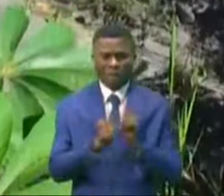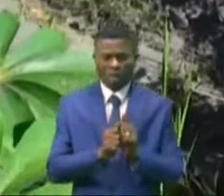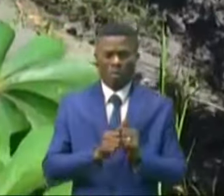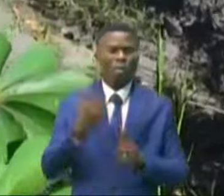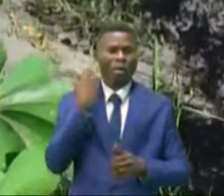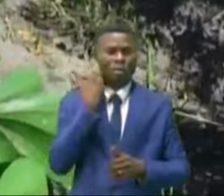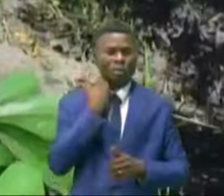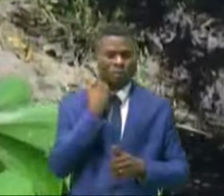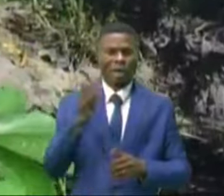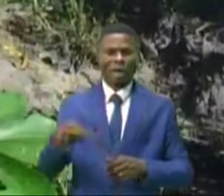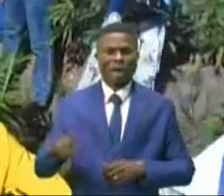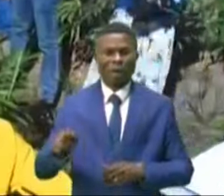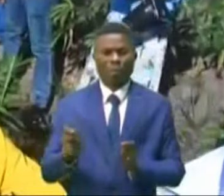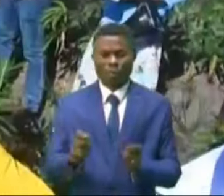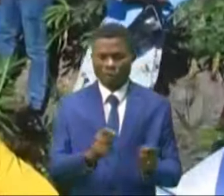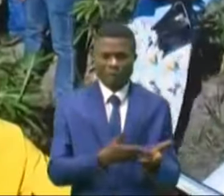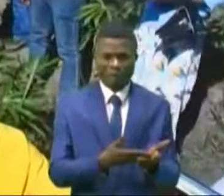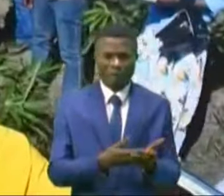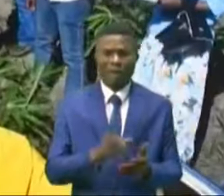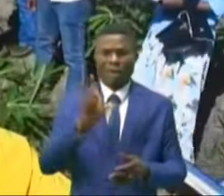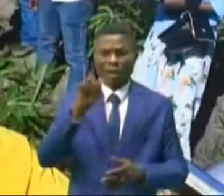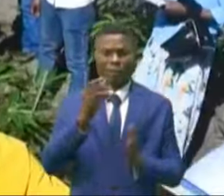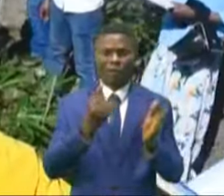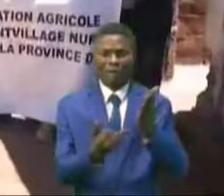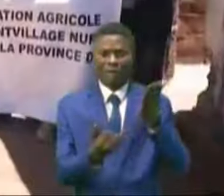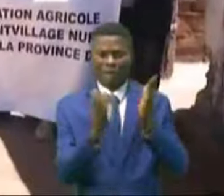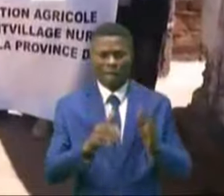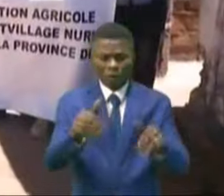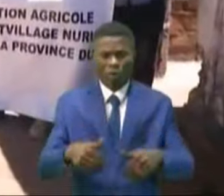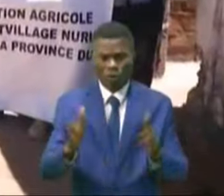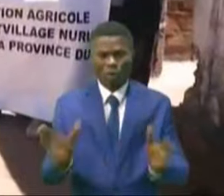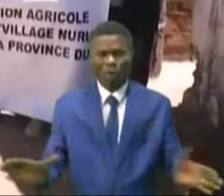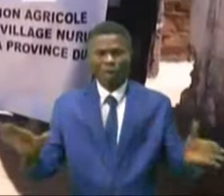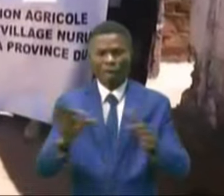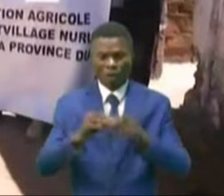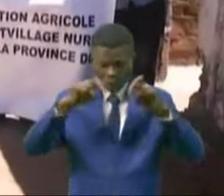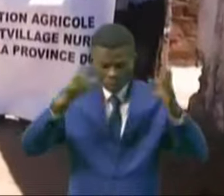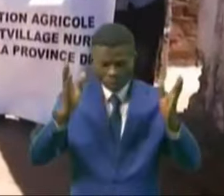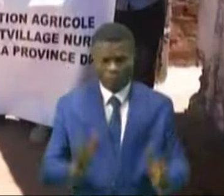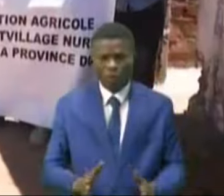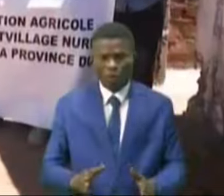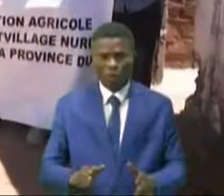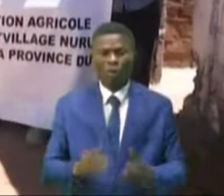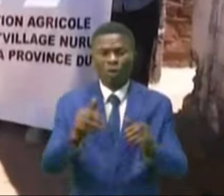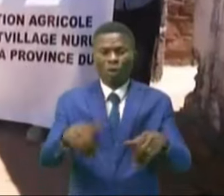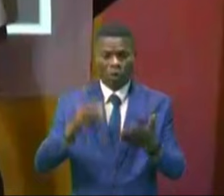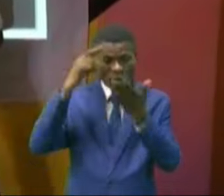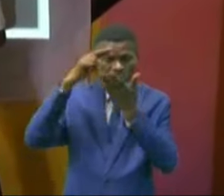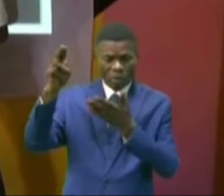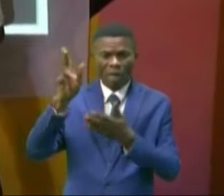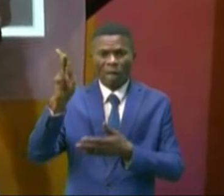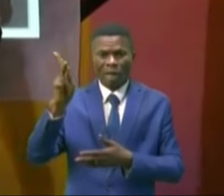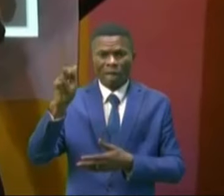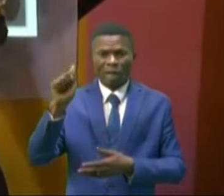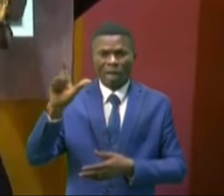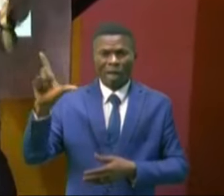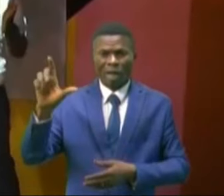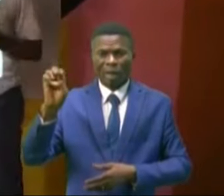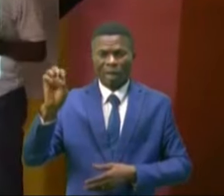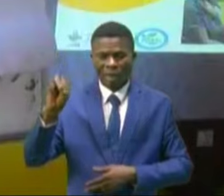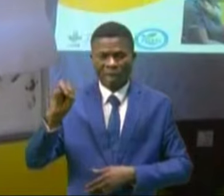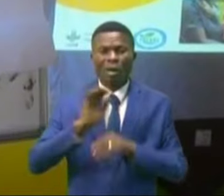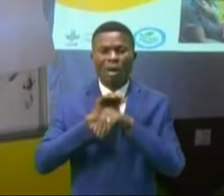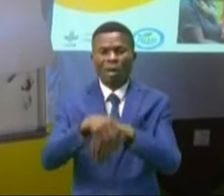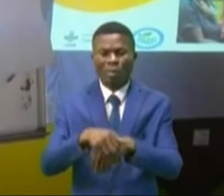manioc dans la province du Tanganyika. Une vingtaine des ingénieurs agronomes associés aux chercheurs des filières agronomiques de l'université de Kalemie ont bénéficié de cette